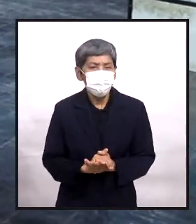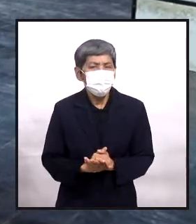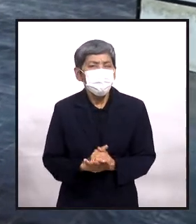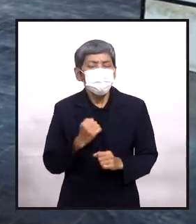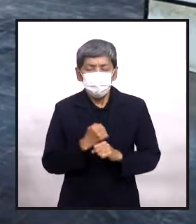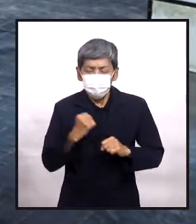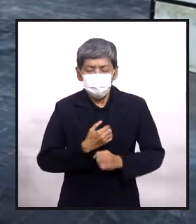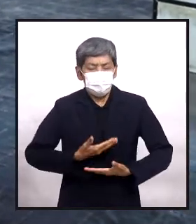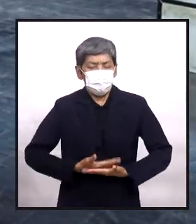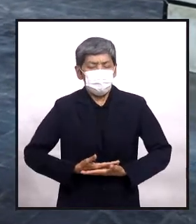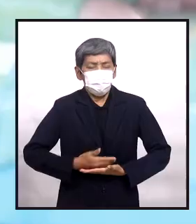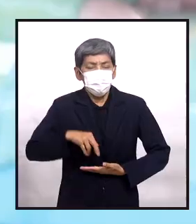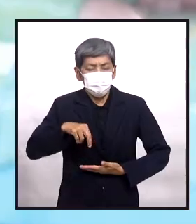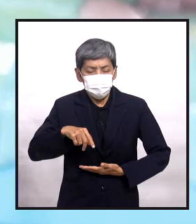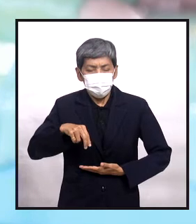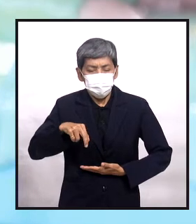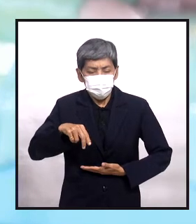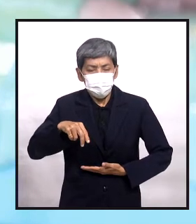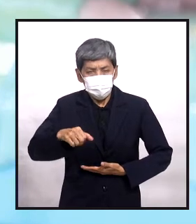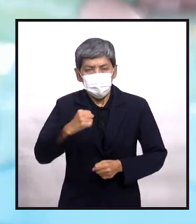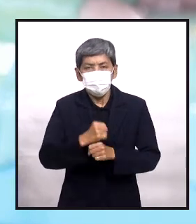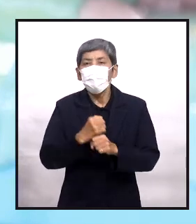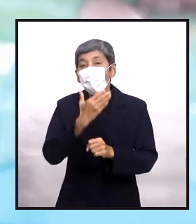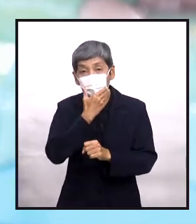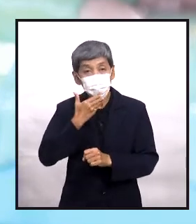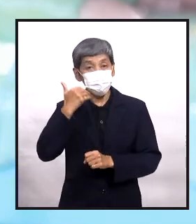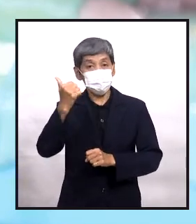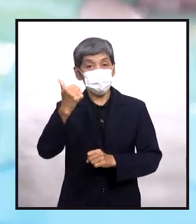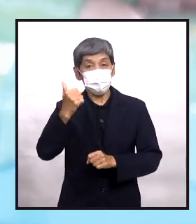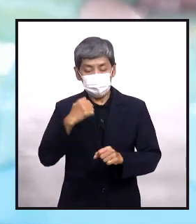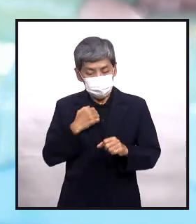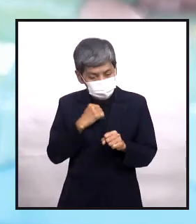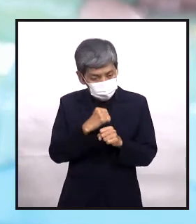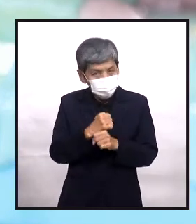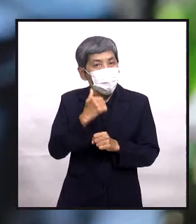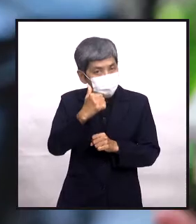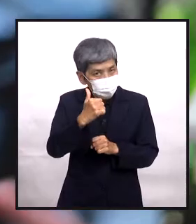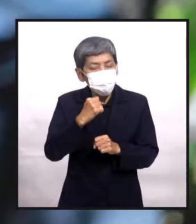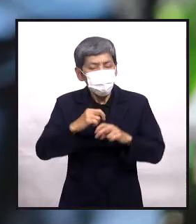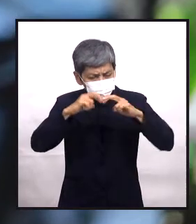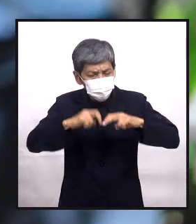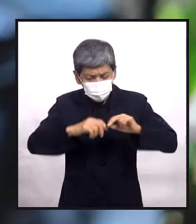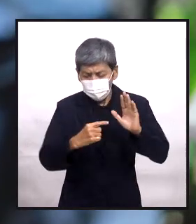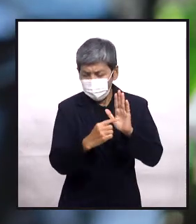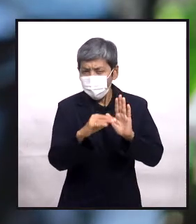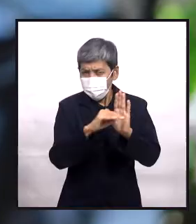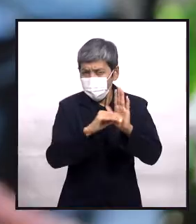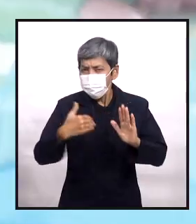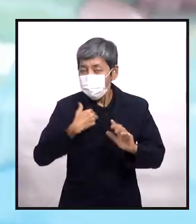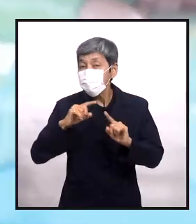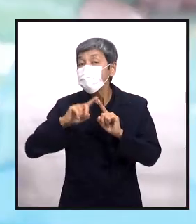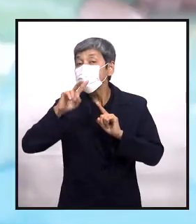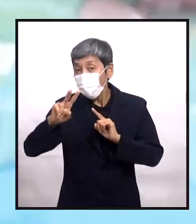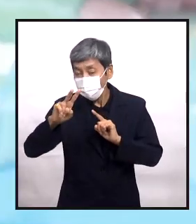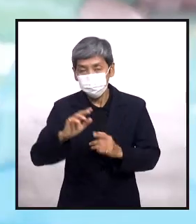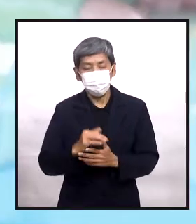าเดินจงกรมนั่งสมาธิเนี่ยหนึ่งละคุณได้ทันทีเลยคือประสิทธิภาพในการทำงานซึ่งมีงานวิจัยรองรับเยอะแยะนะส